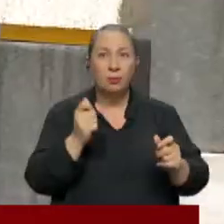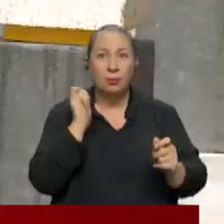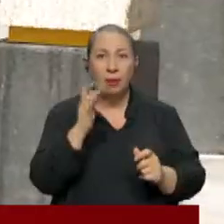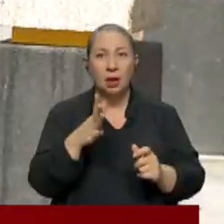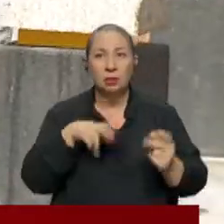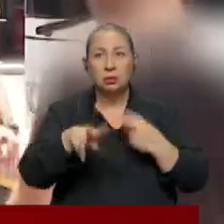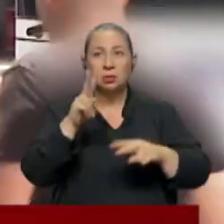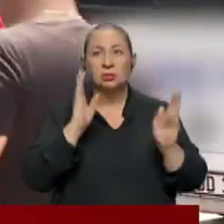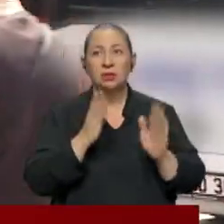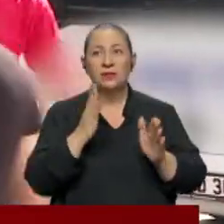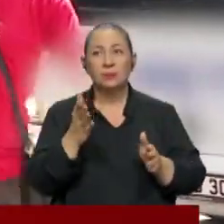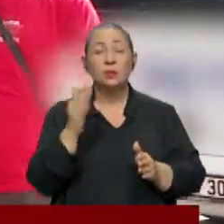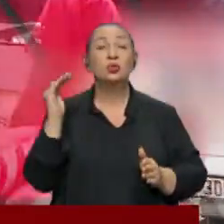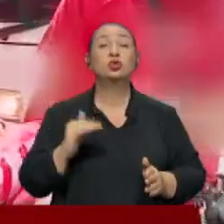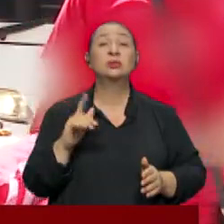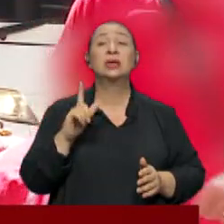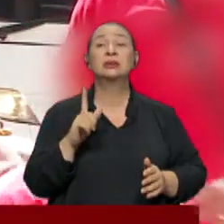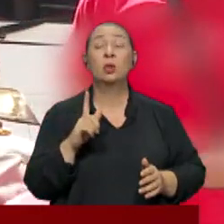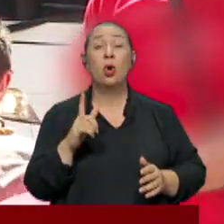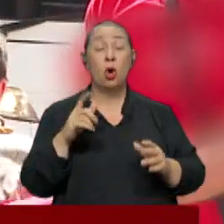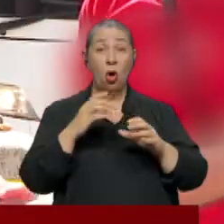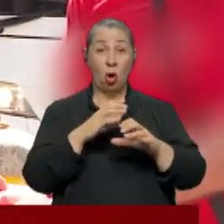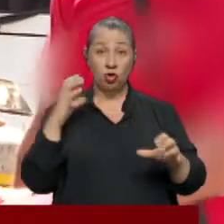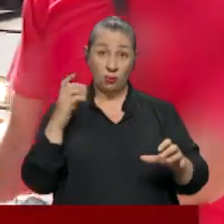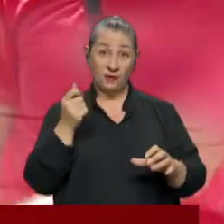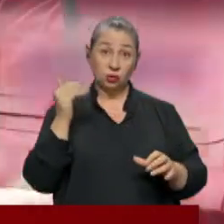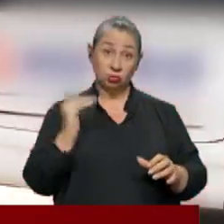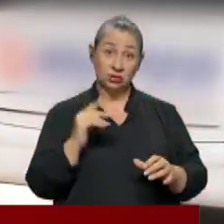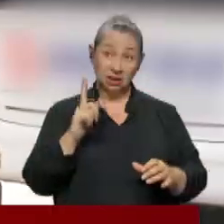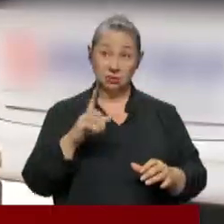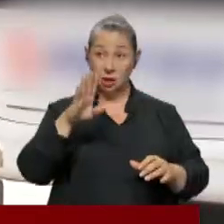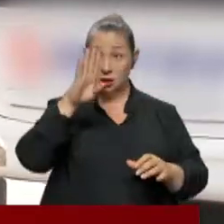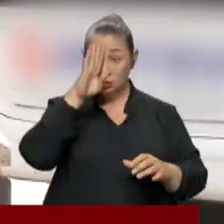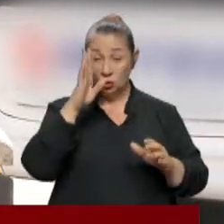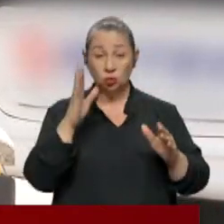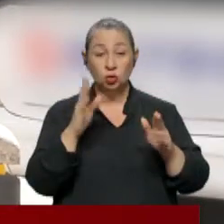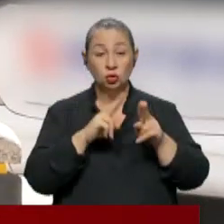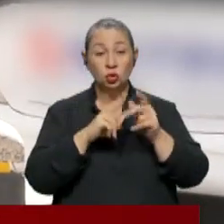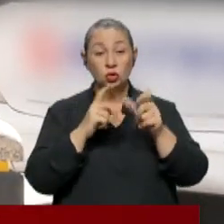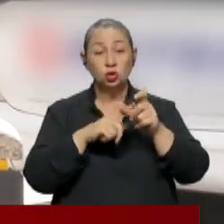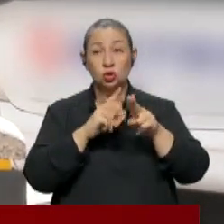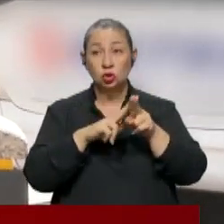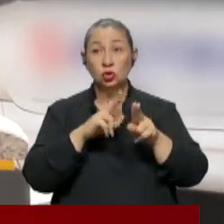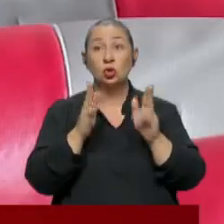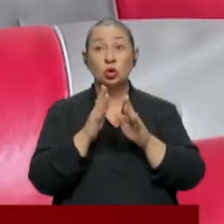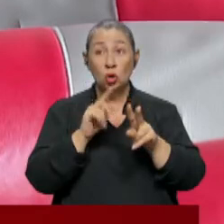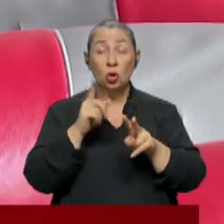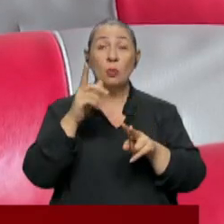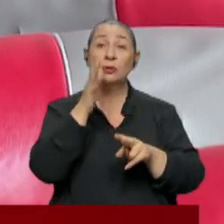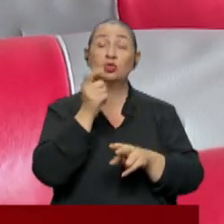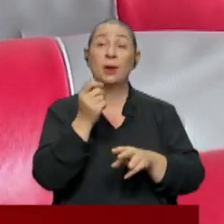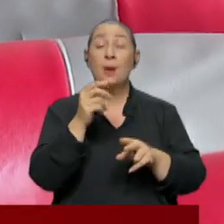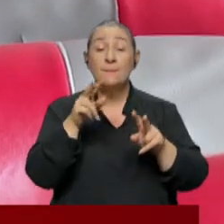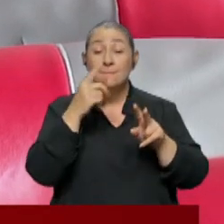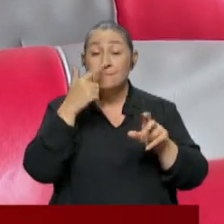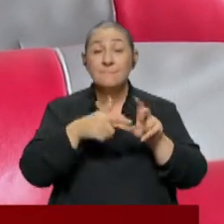etmeye devam ediyor. Düşmesi lazım. Otobüs fiyatlarında düşmesi lazım. İstanbul Küçükkuyu 500 lira çok para. Motorinin